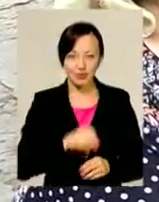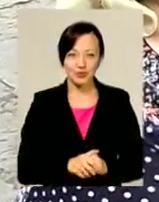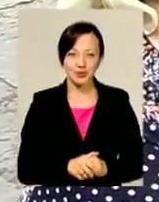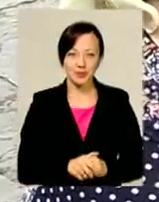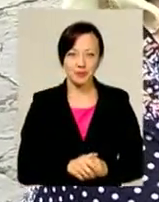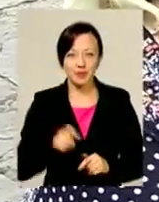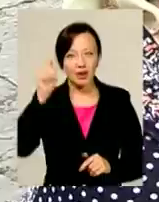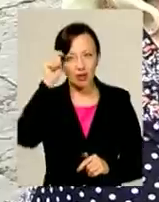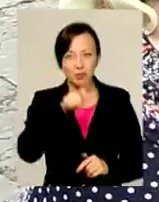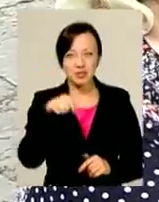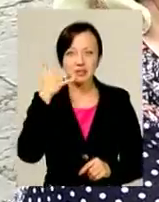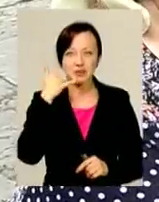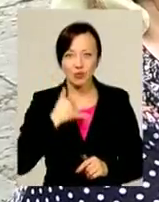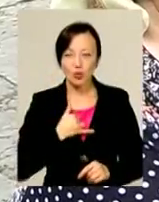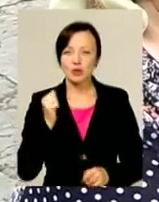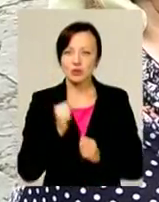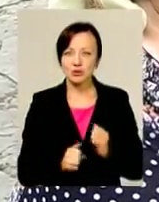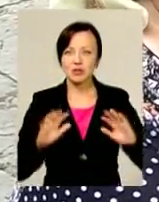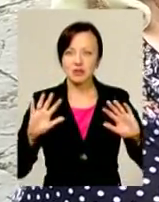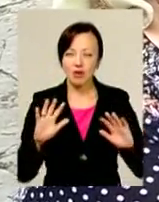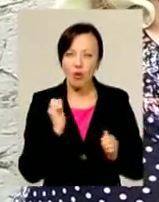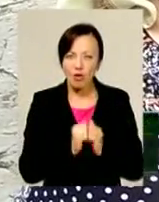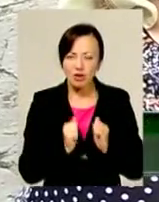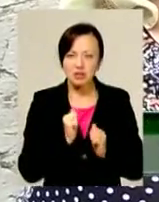Хлопці дзвонять, вони кожного разу, коли